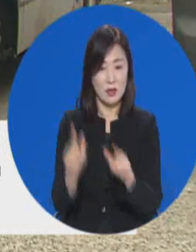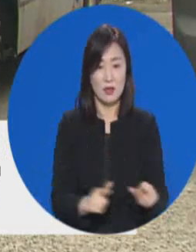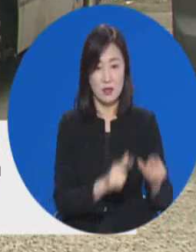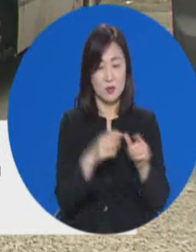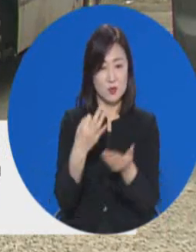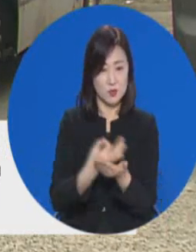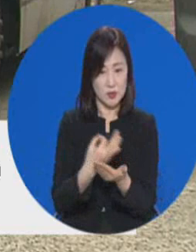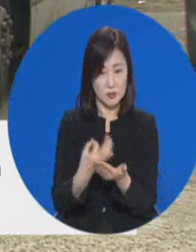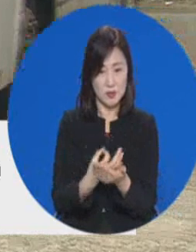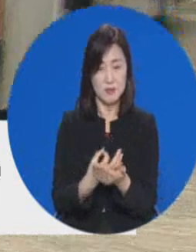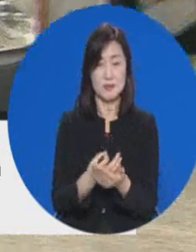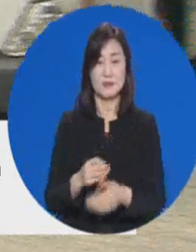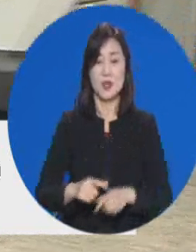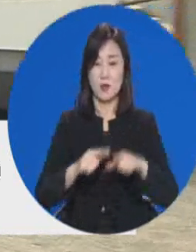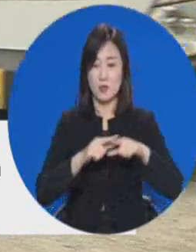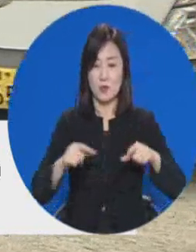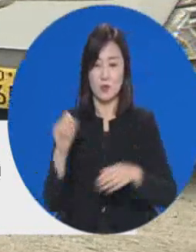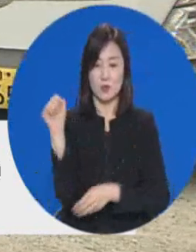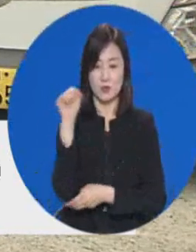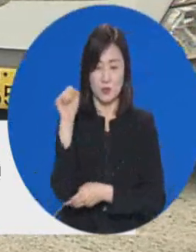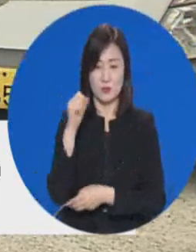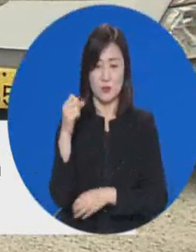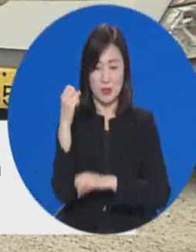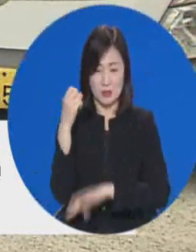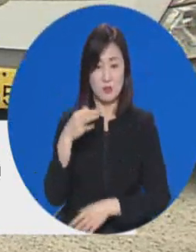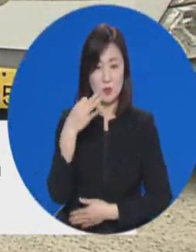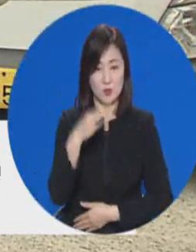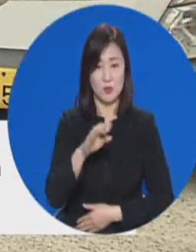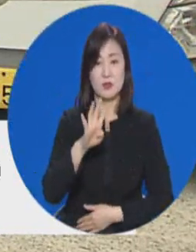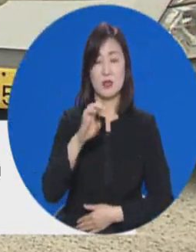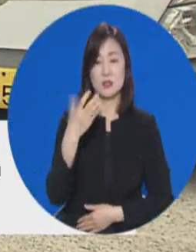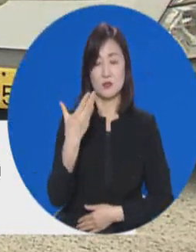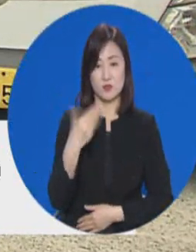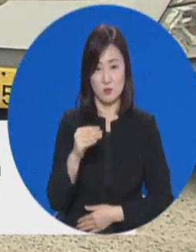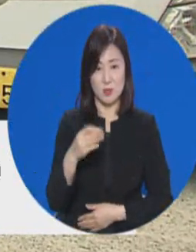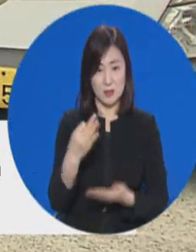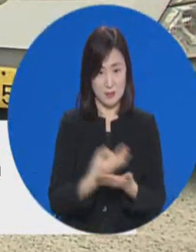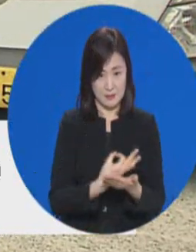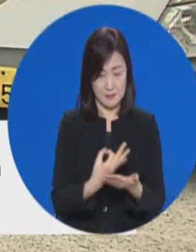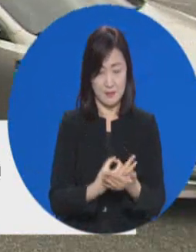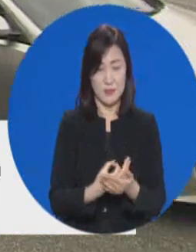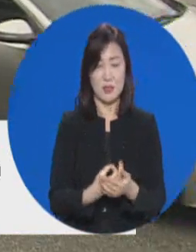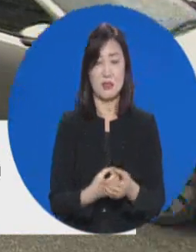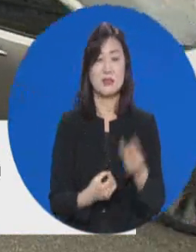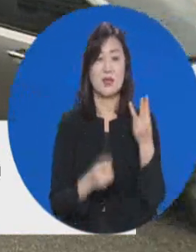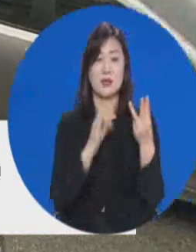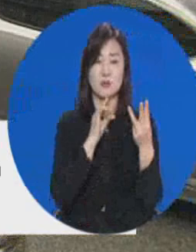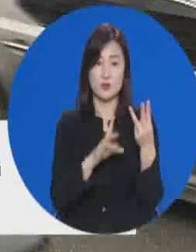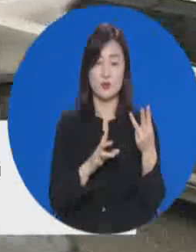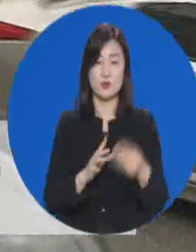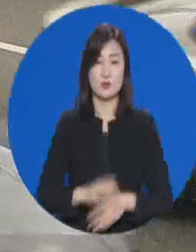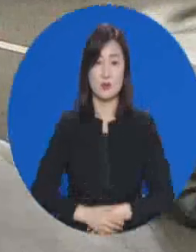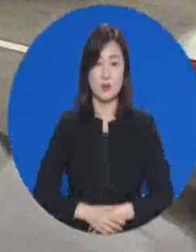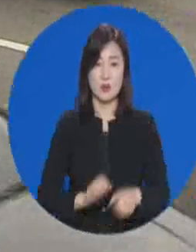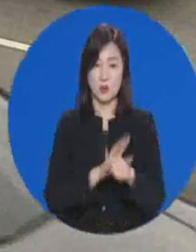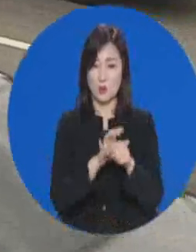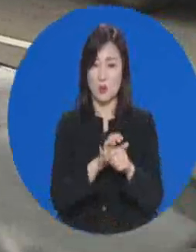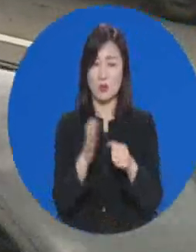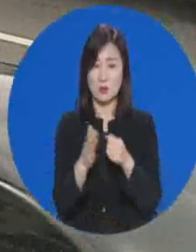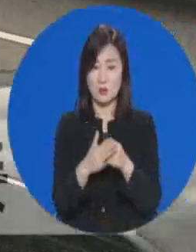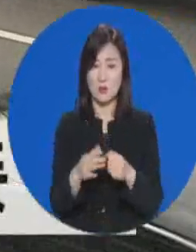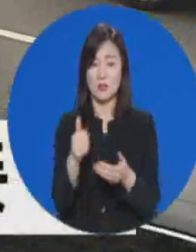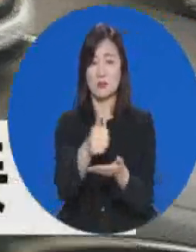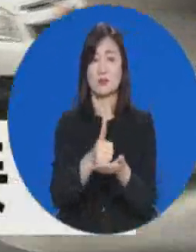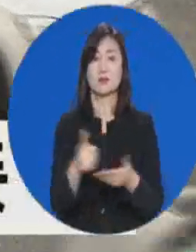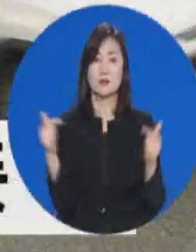기준이 되는 이른바 표준 운송 원가 49만 원을 채우는 노선은 단 3개뿐. 코로나19로